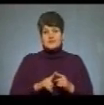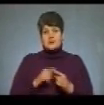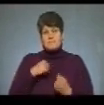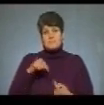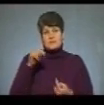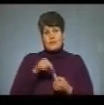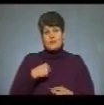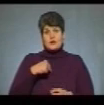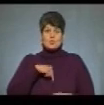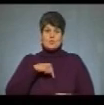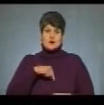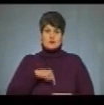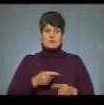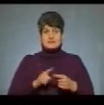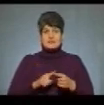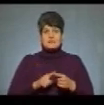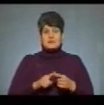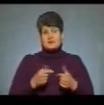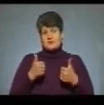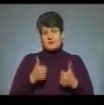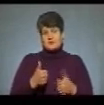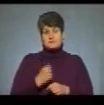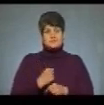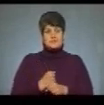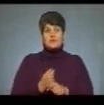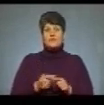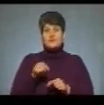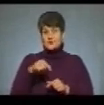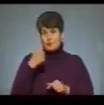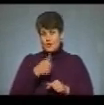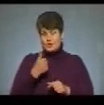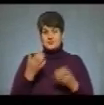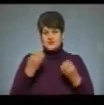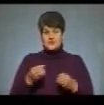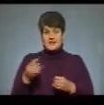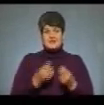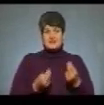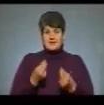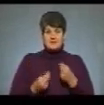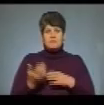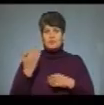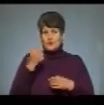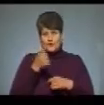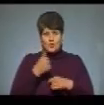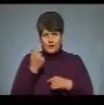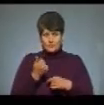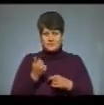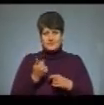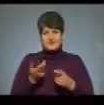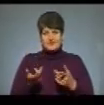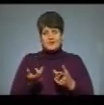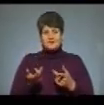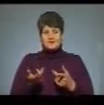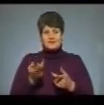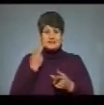підходить нашому характеру, відповідно до цього ми дуже добре вживаємося в ролі. Тому цього року ще раз граємо, бо після минулого не вийшли з ролі і так